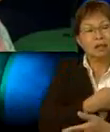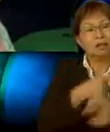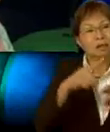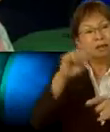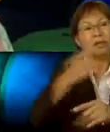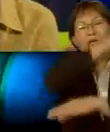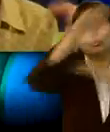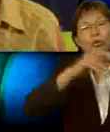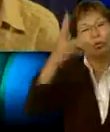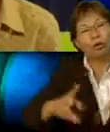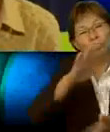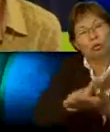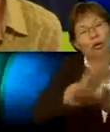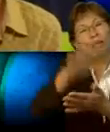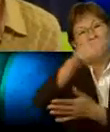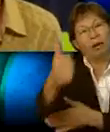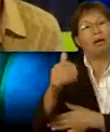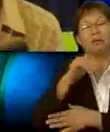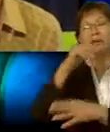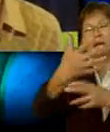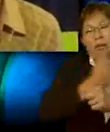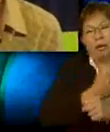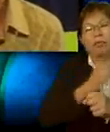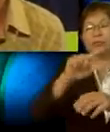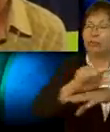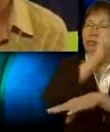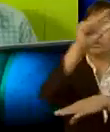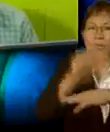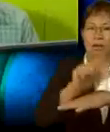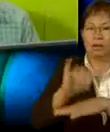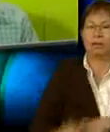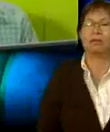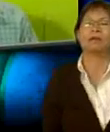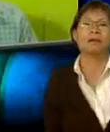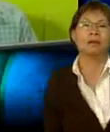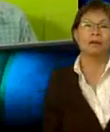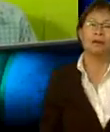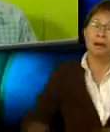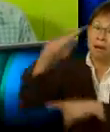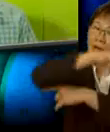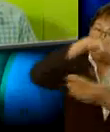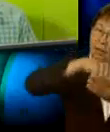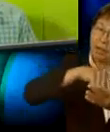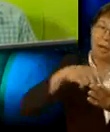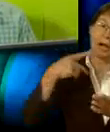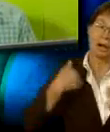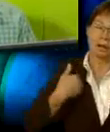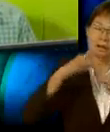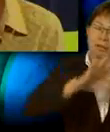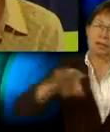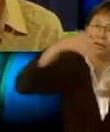je, malah semua warga sekolah yang lain tidak akan dapat menggunakannya. Hari ini kita ada cerita apa dalam segmen